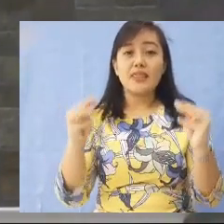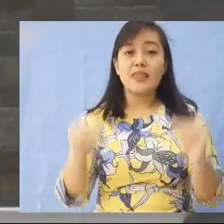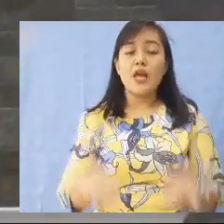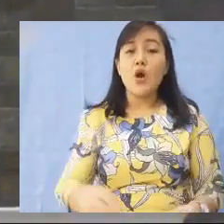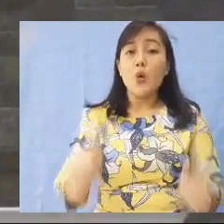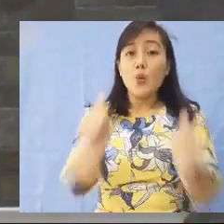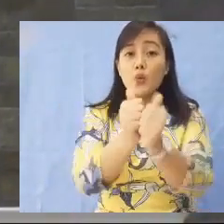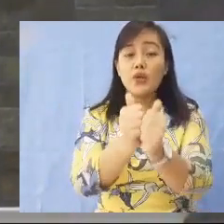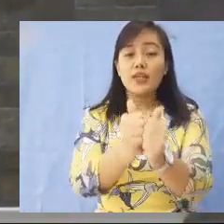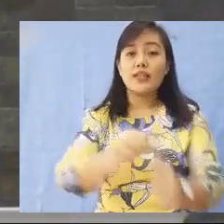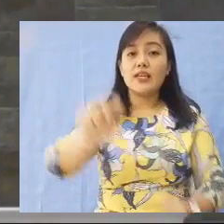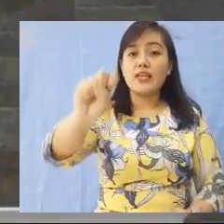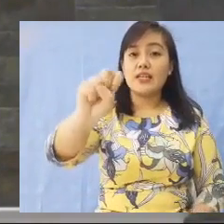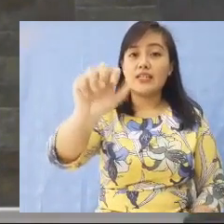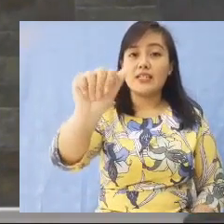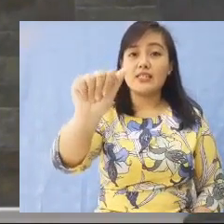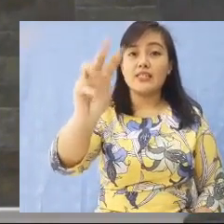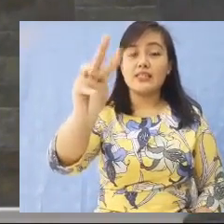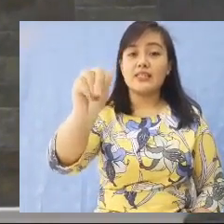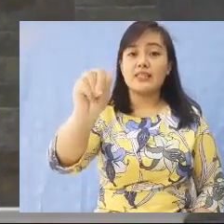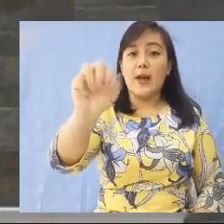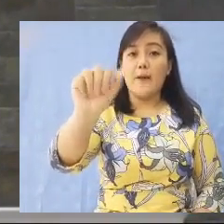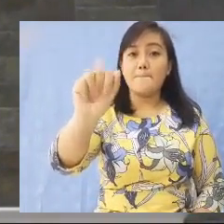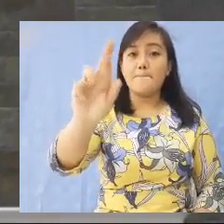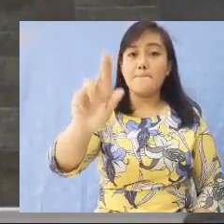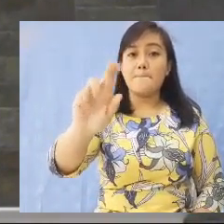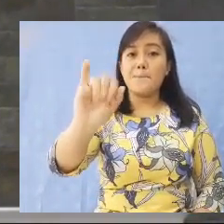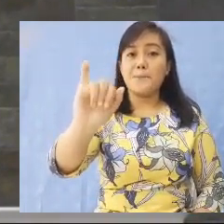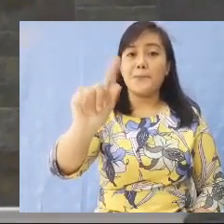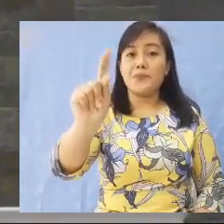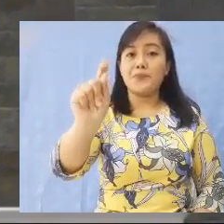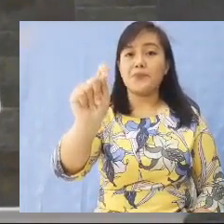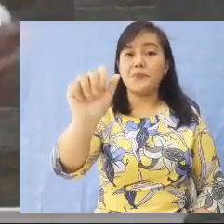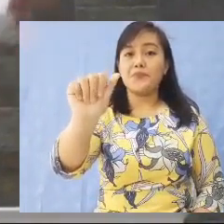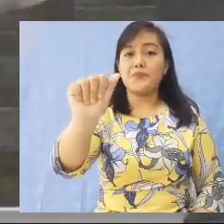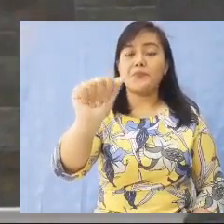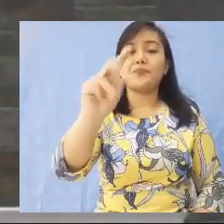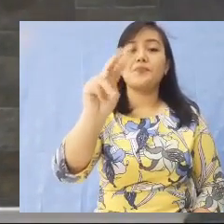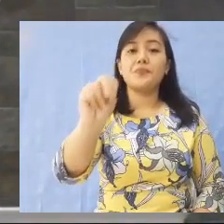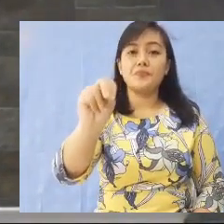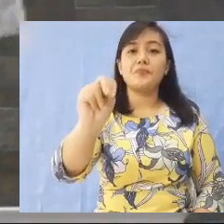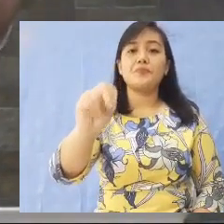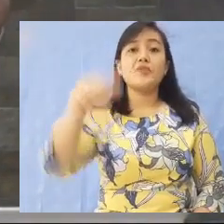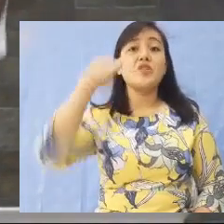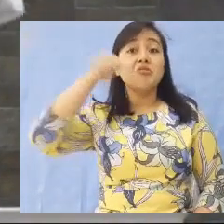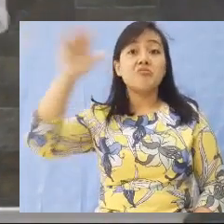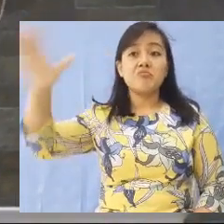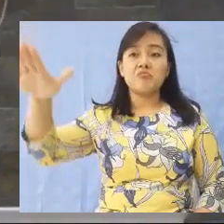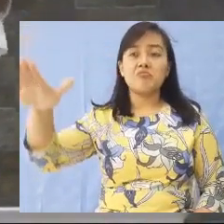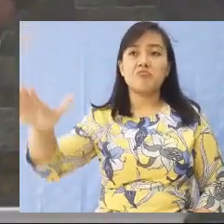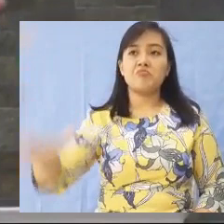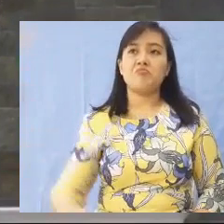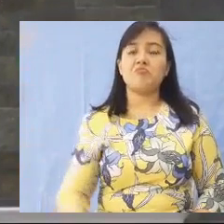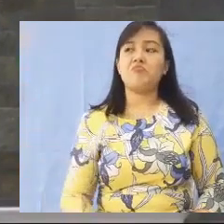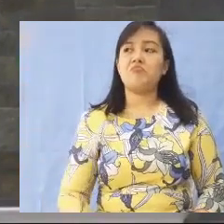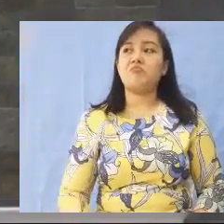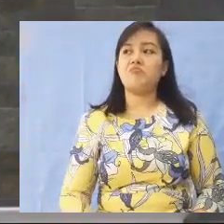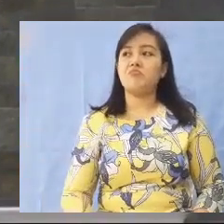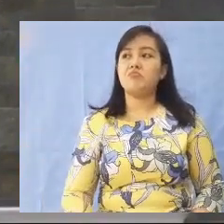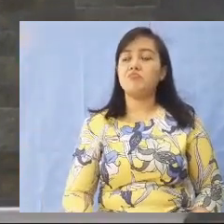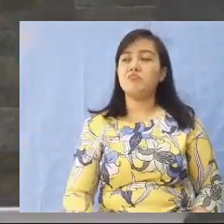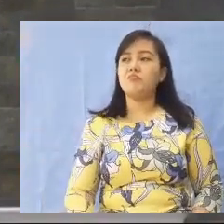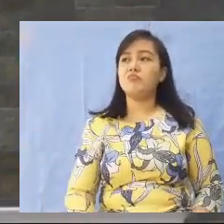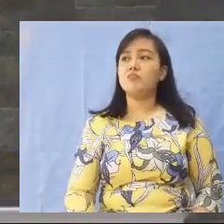Bakit ako makikihalo dito sa mga Samaritano na ito? I am a member of a chosen tribe ng